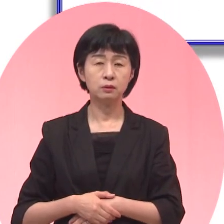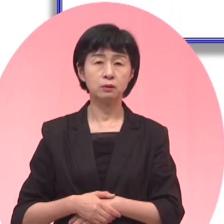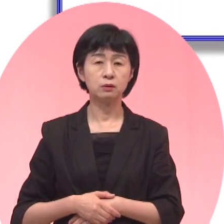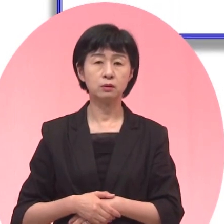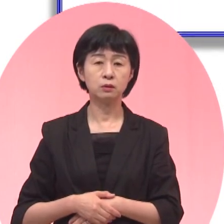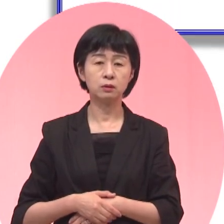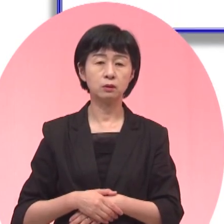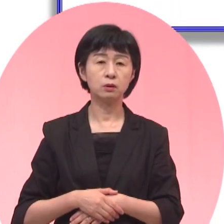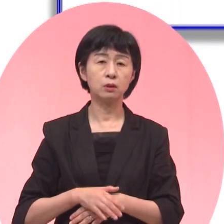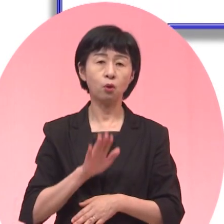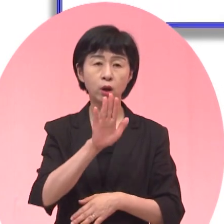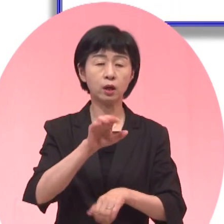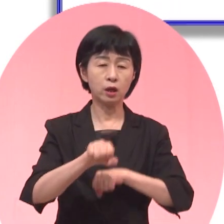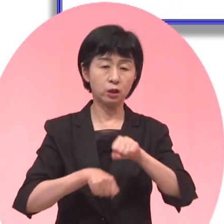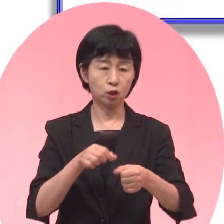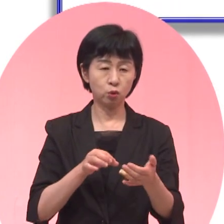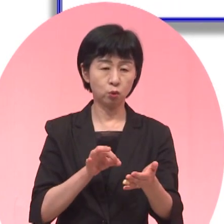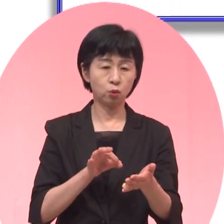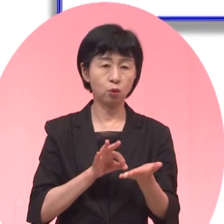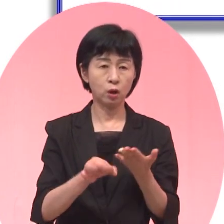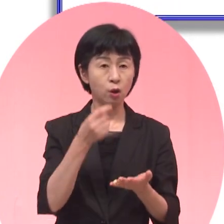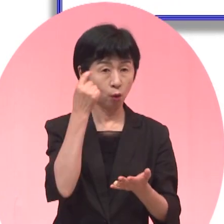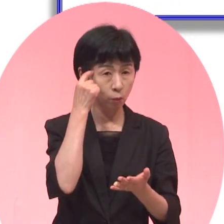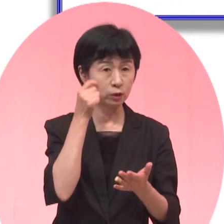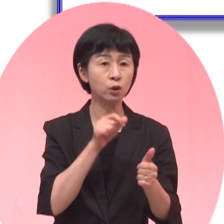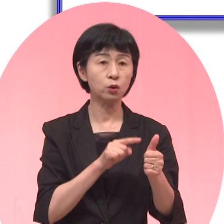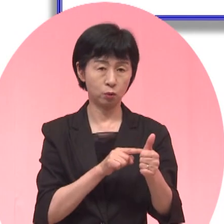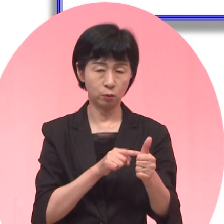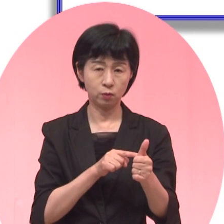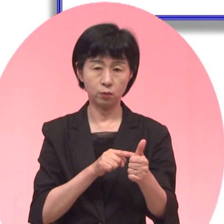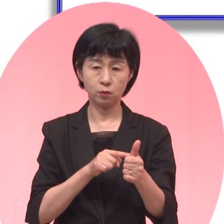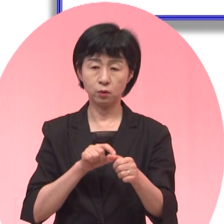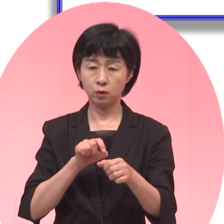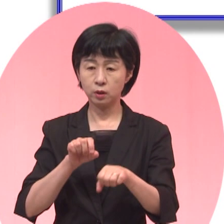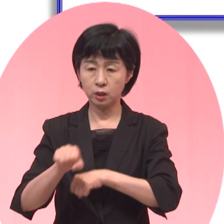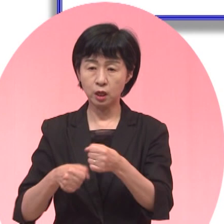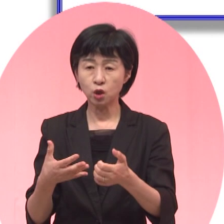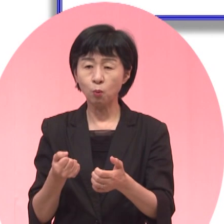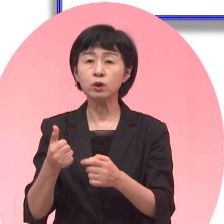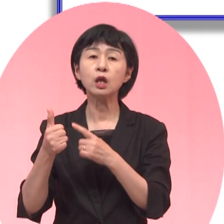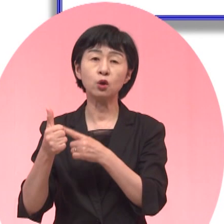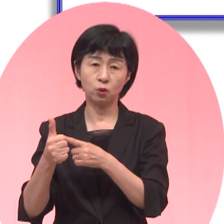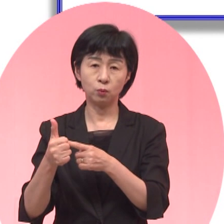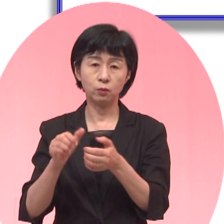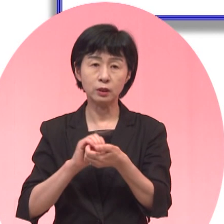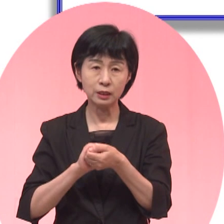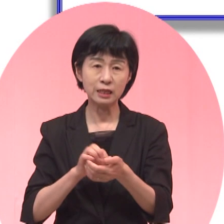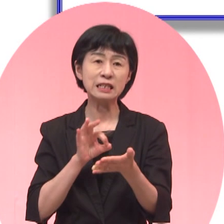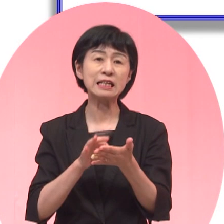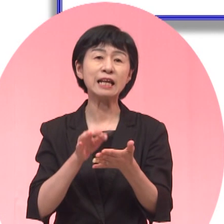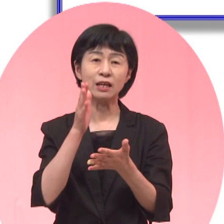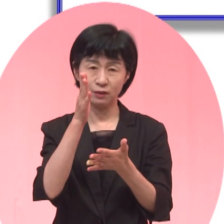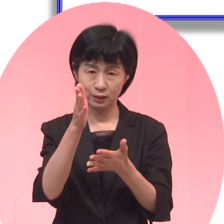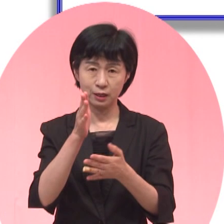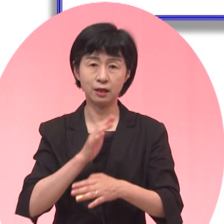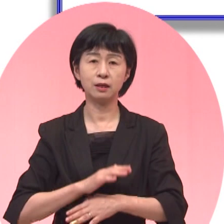に自転車を購入する方も、すでに自転車を持っている方もぜひご活用ください。